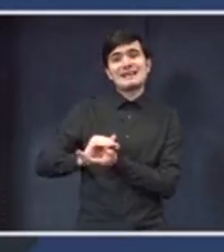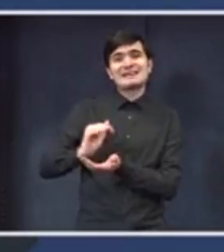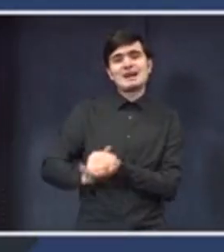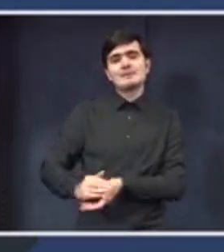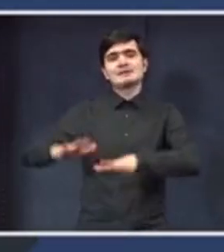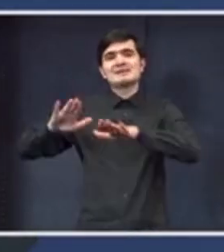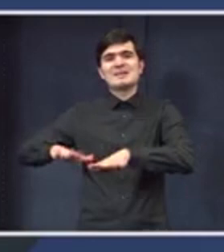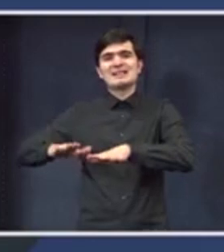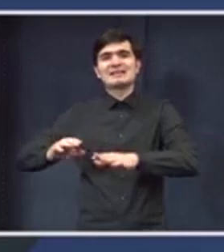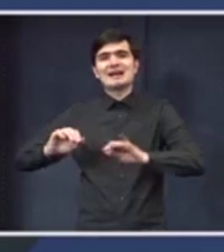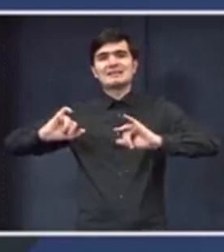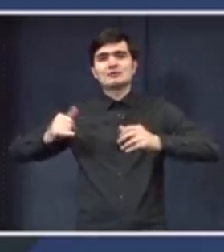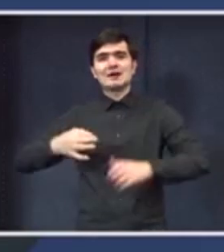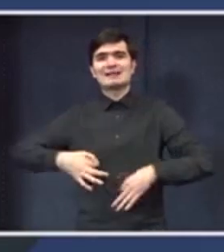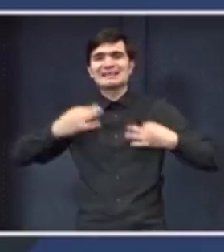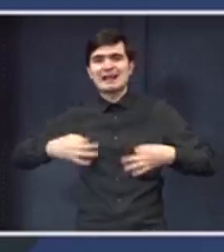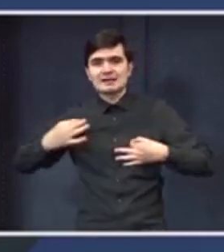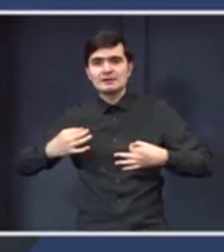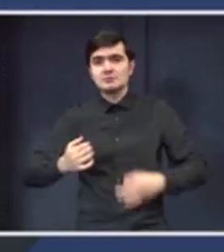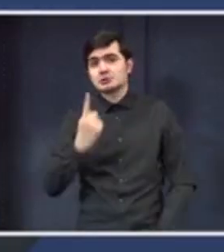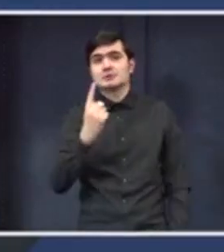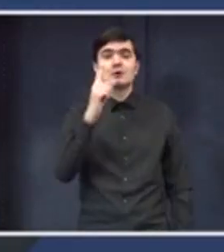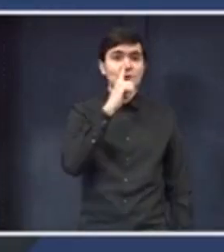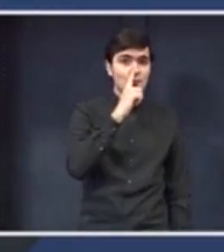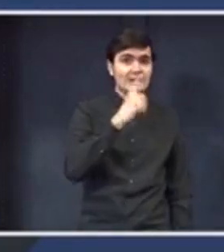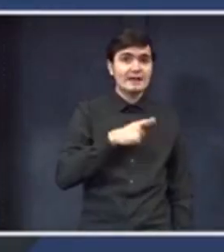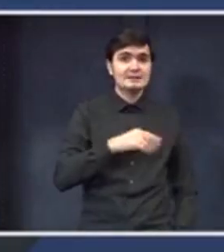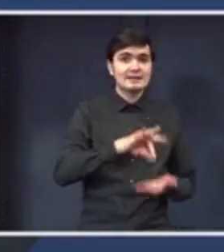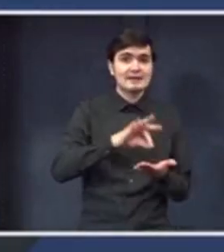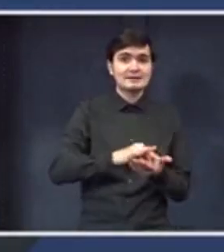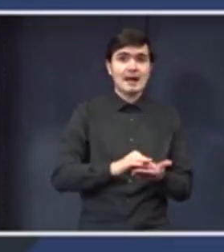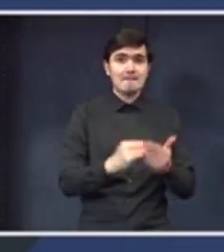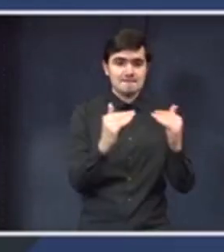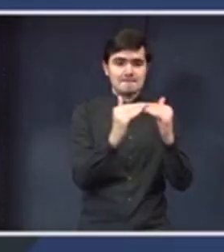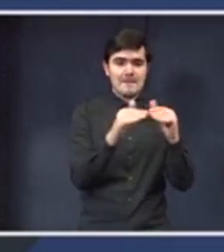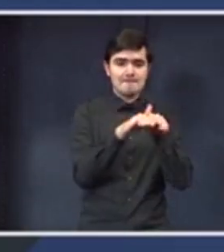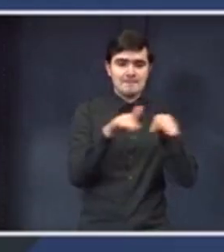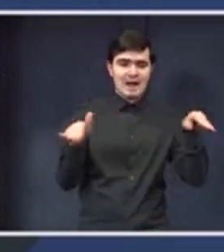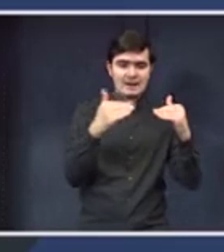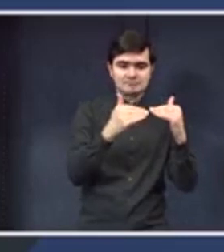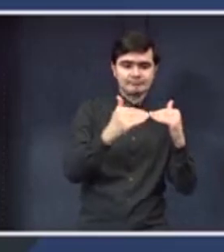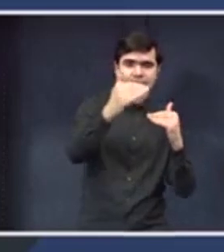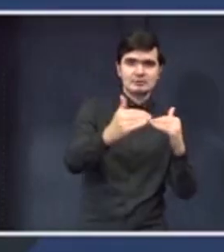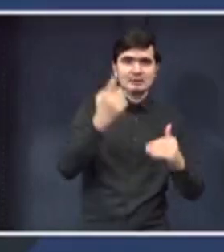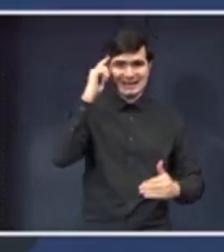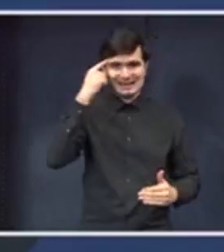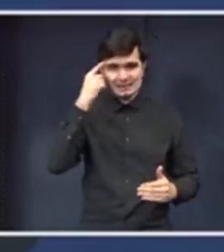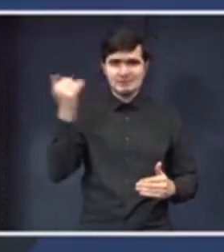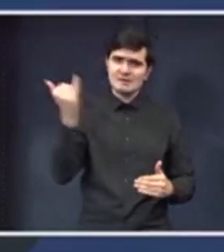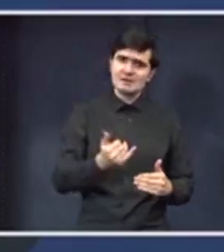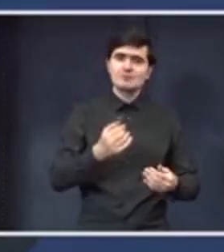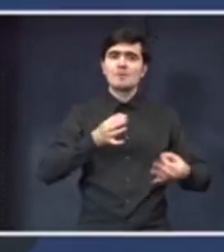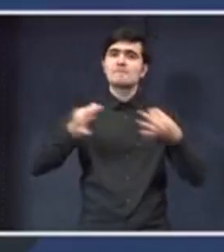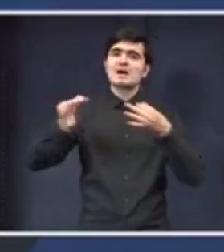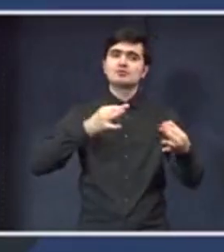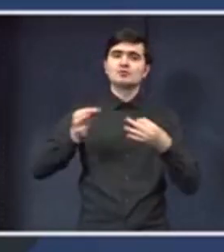stabilă. 1 iunie este data, jalon, acel milestone pentru noi, în care ne gândim să venim cu anumite măsuri